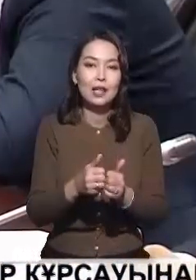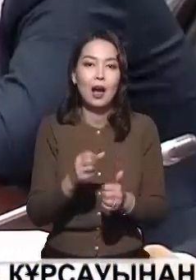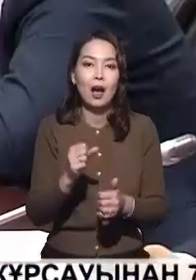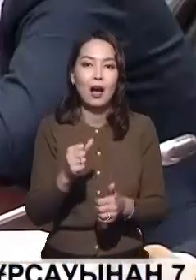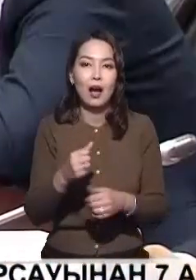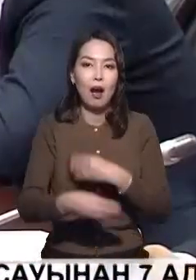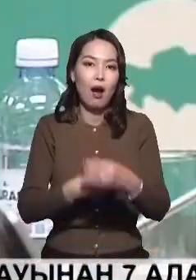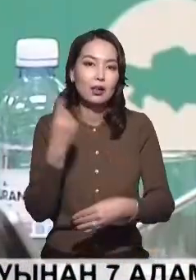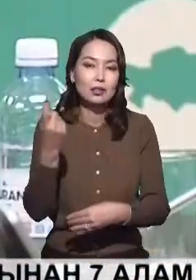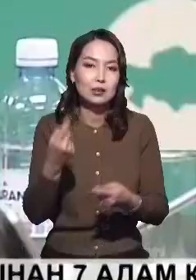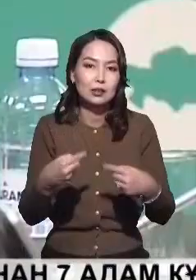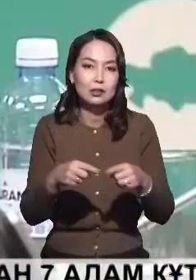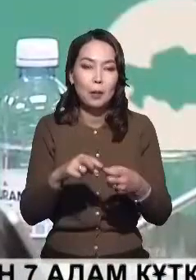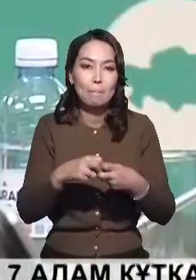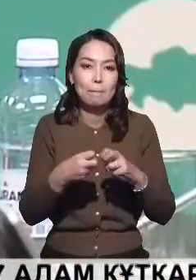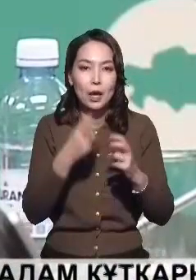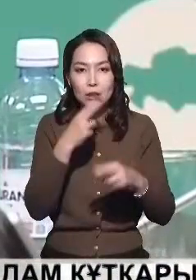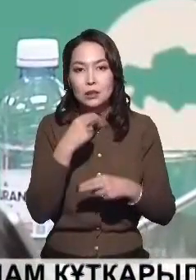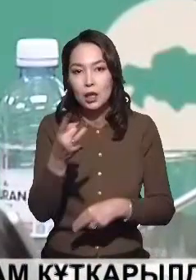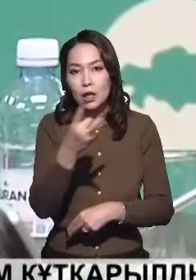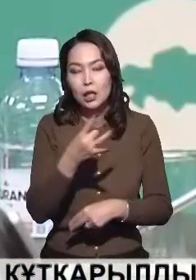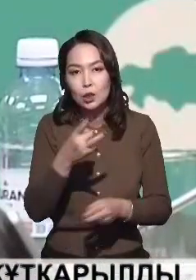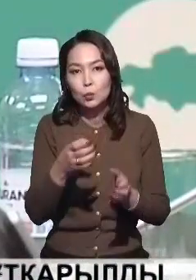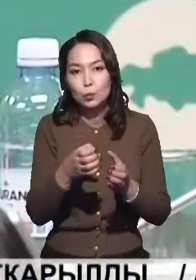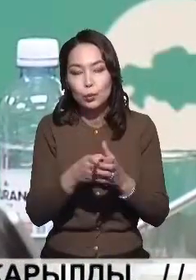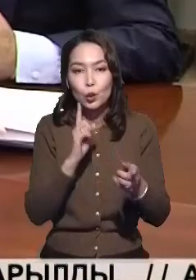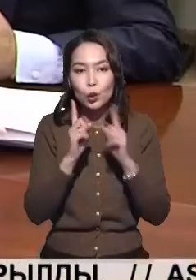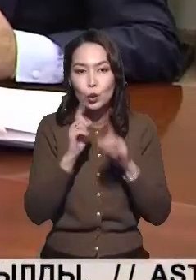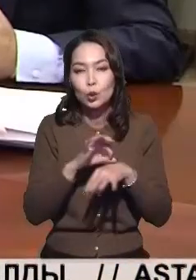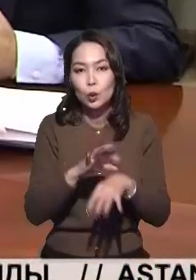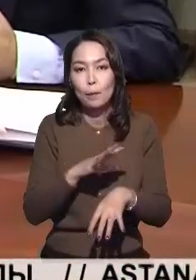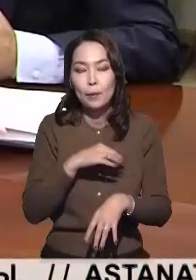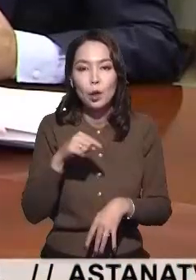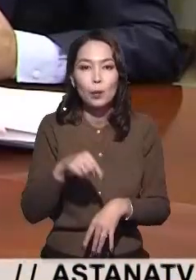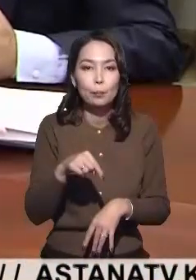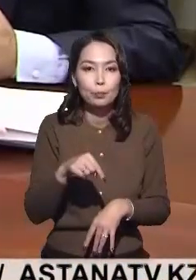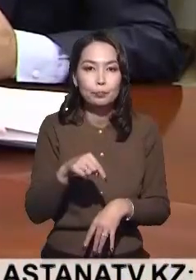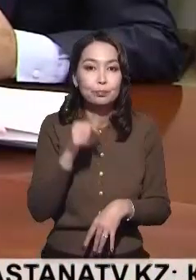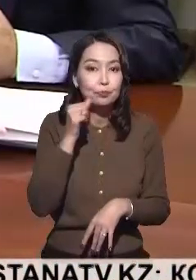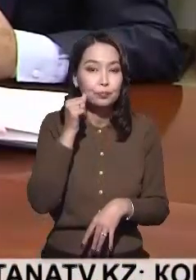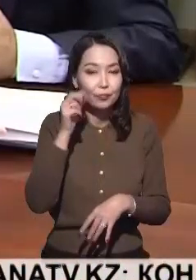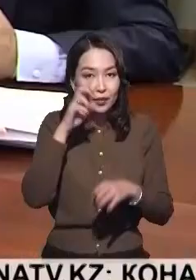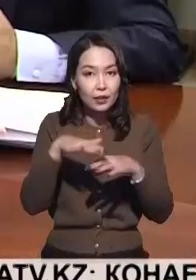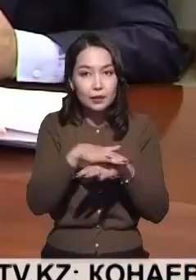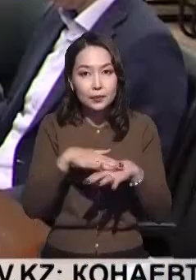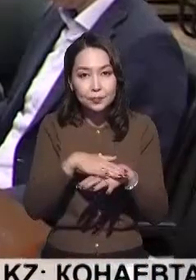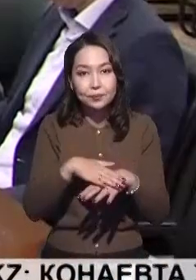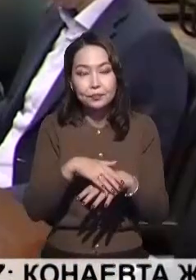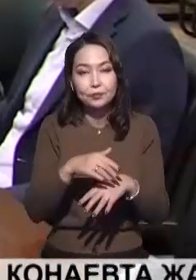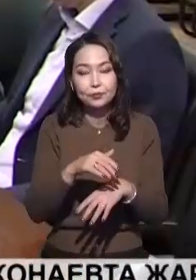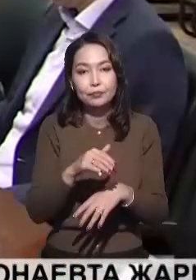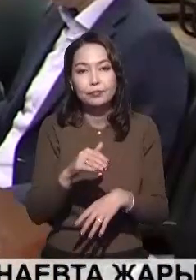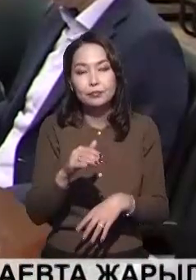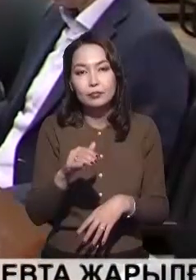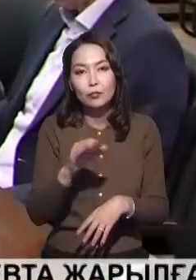сектор мәселелері жөніндегі республикалық кеңестің кезекті отырысы өтті. Былтыр ел азаматтары мен заңды тұлғаларға фермерлік